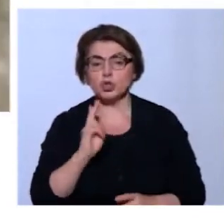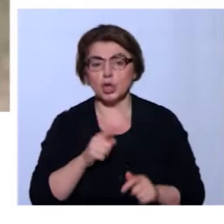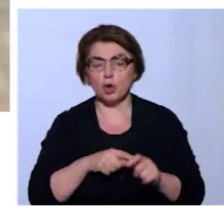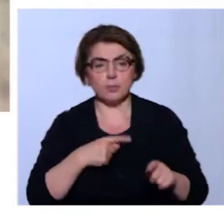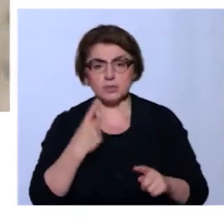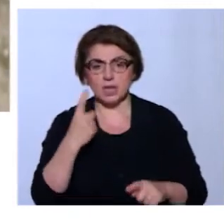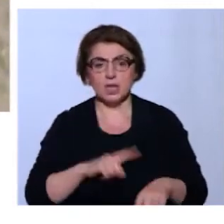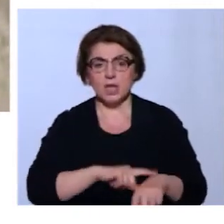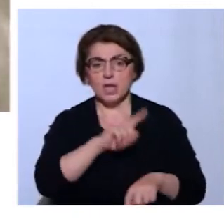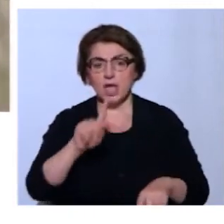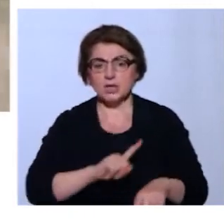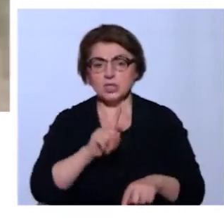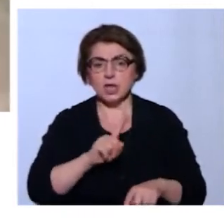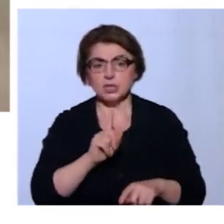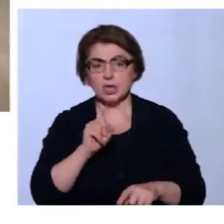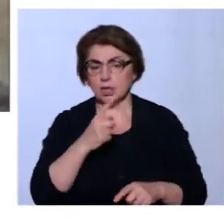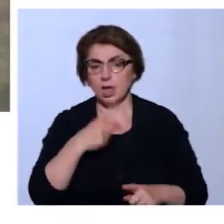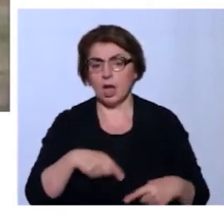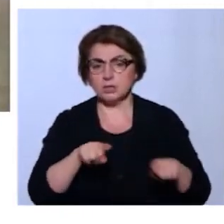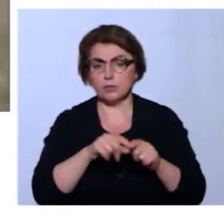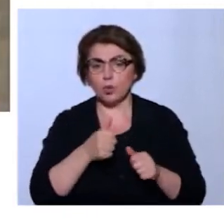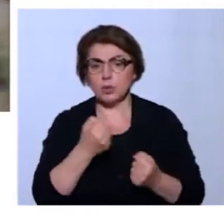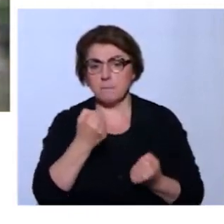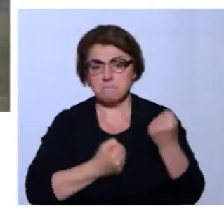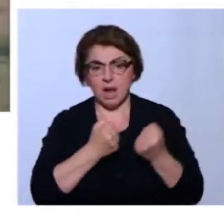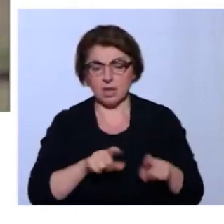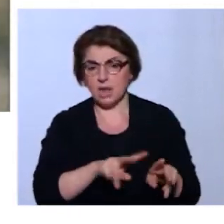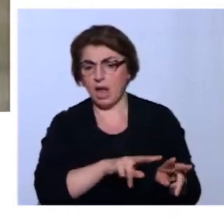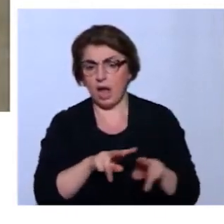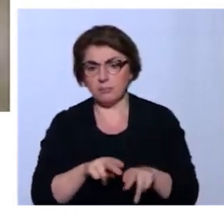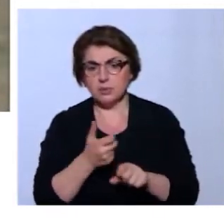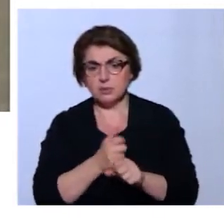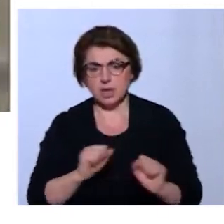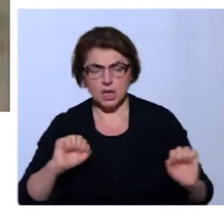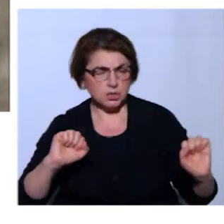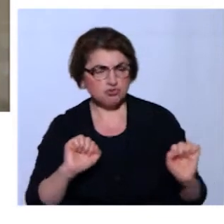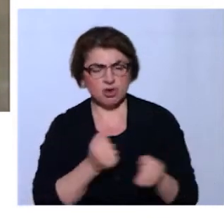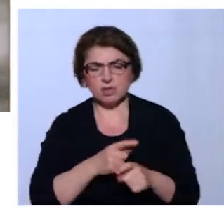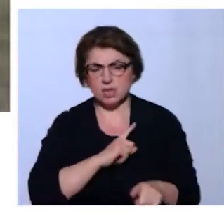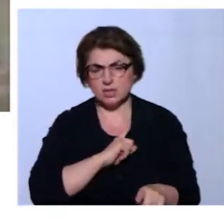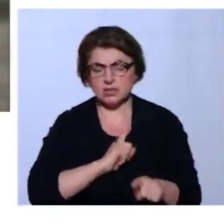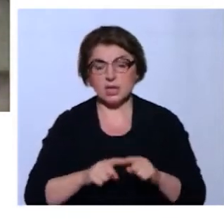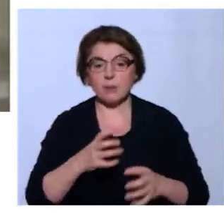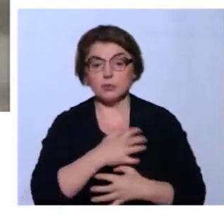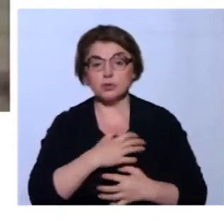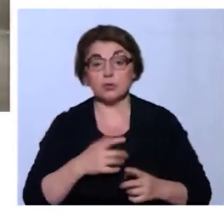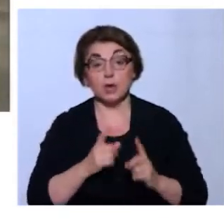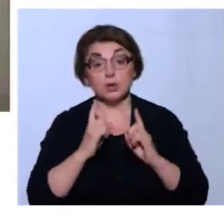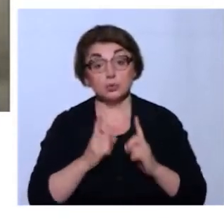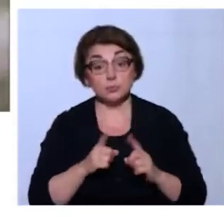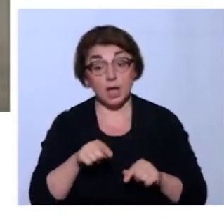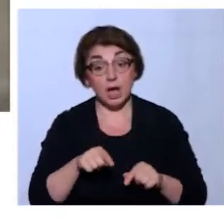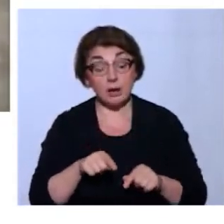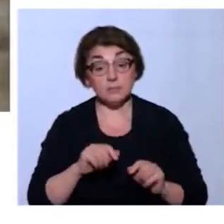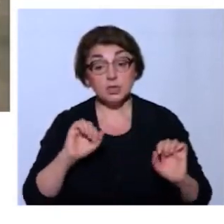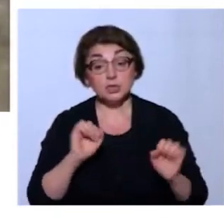ანვითარებს სიჩქარეს. ეს იგივეა, რაც მანქანის სიჩქარე. ძალიან მაღალ, ყველაზე სწრაფ ცხოველად ითვლება. თუმცა ის ამ სიჩქარეს